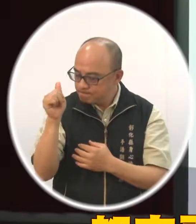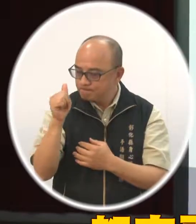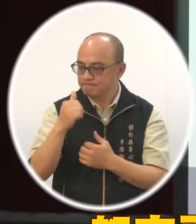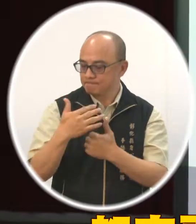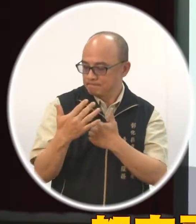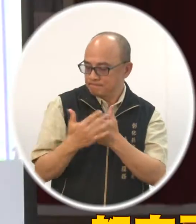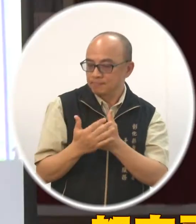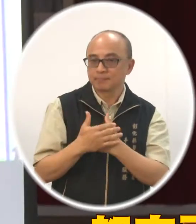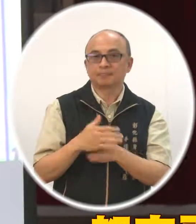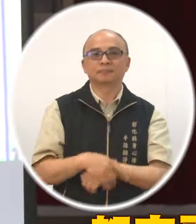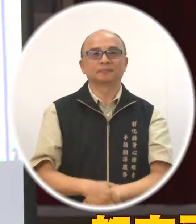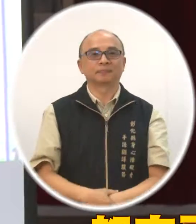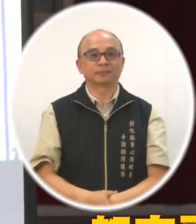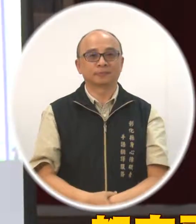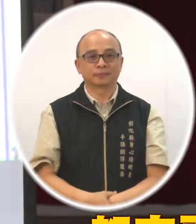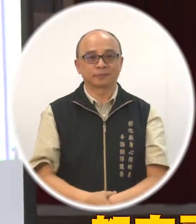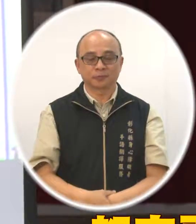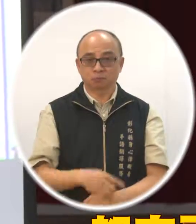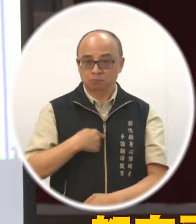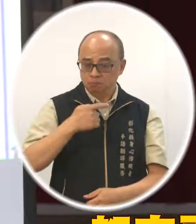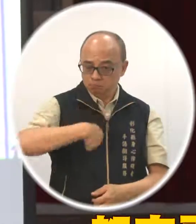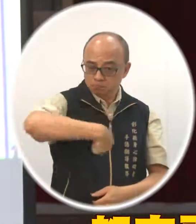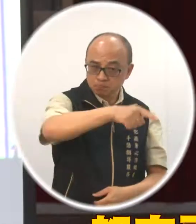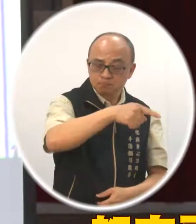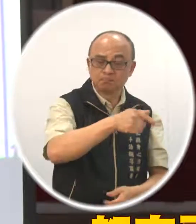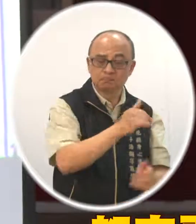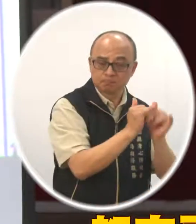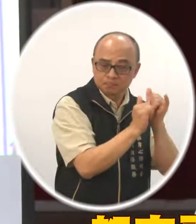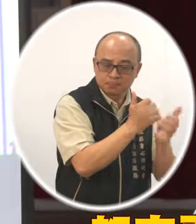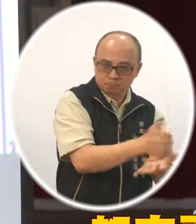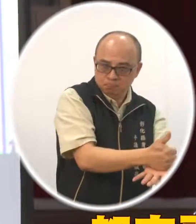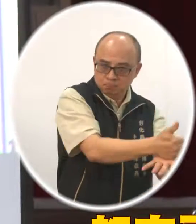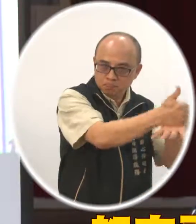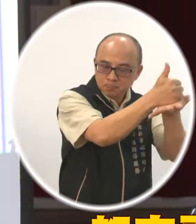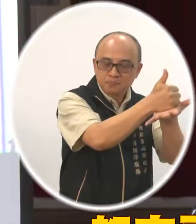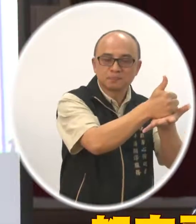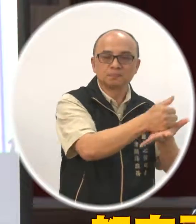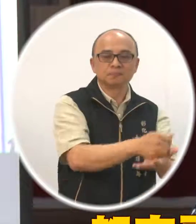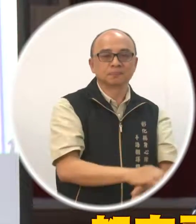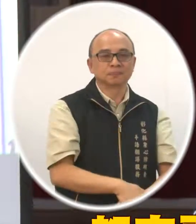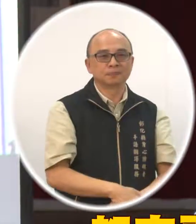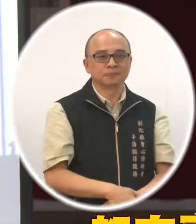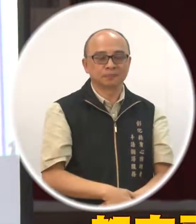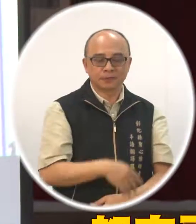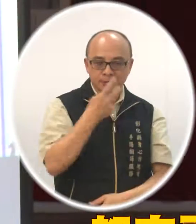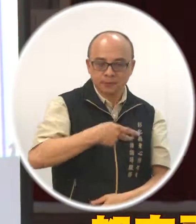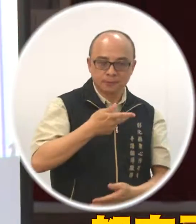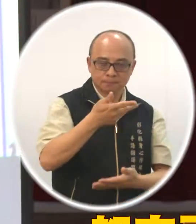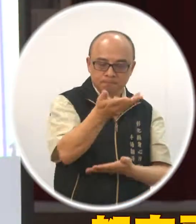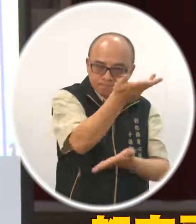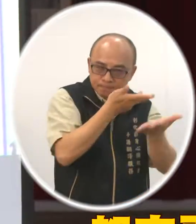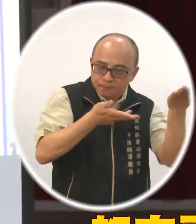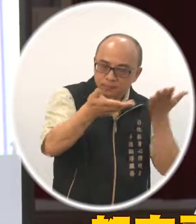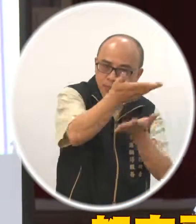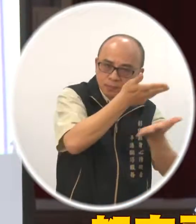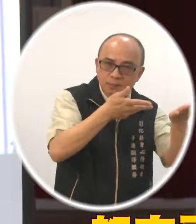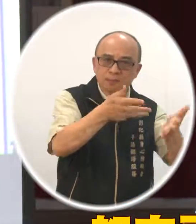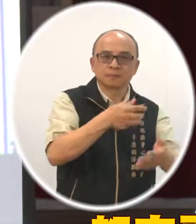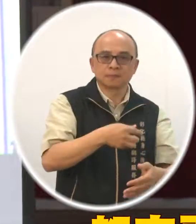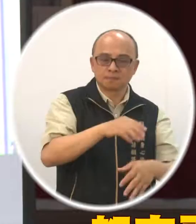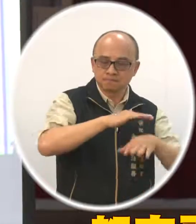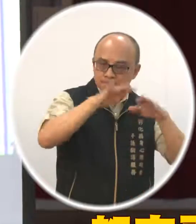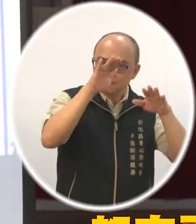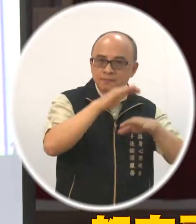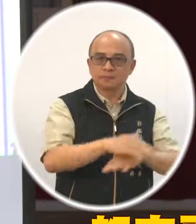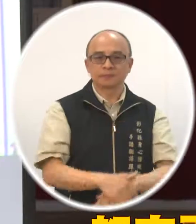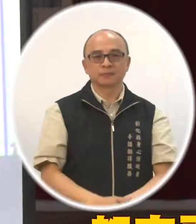式来进行？ 尊重咱乡亲的这个意愿吼，啊，所以这拢爱个沟通啦吼，啊，所以咱希望